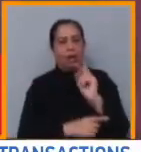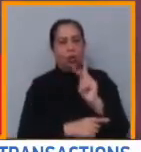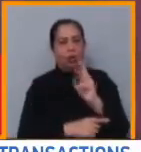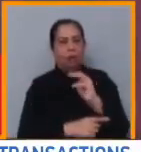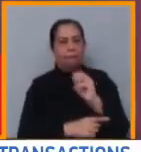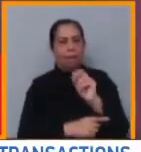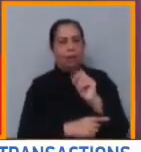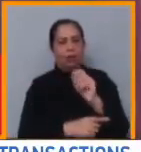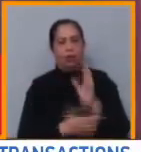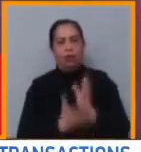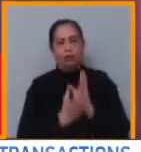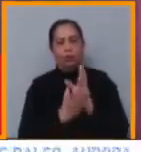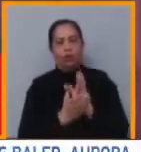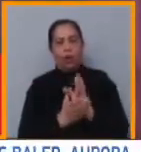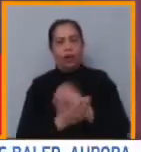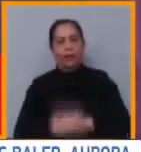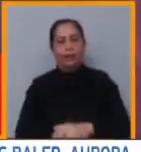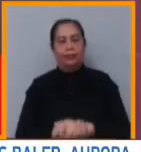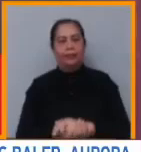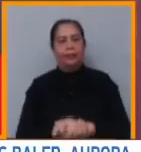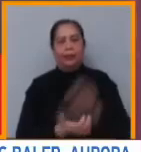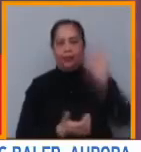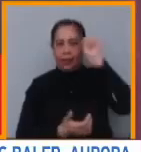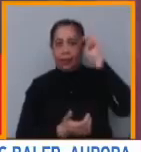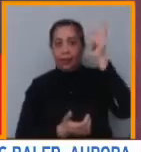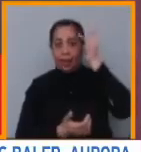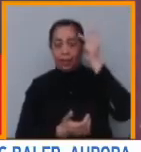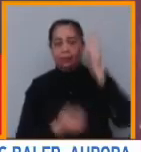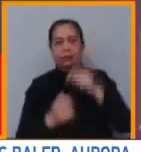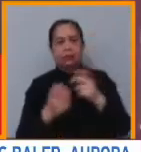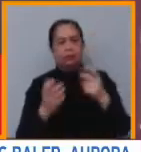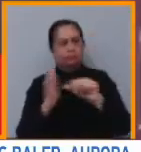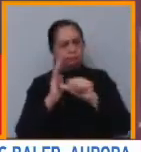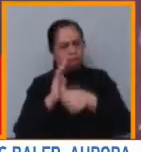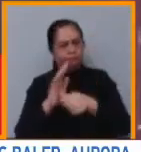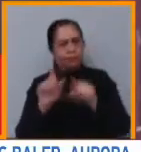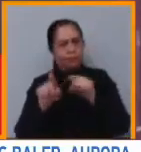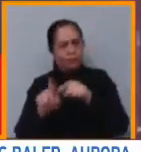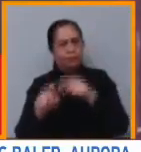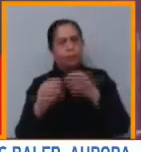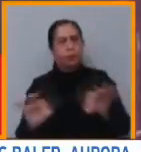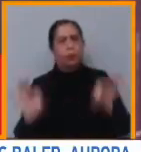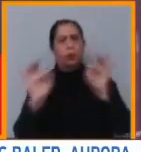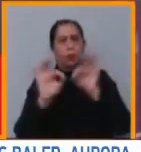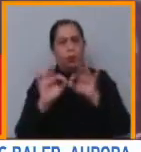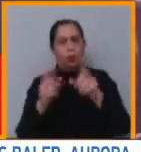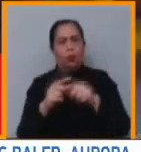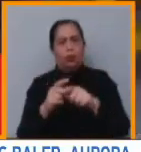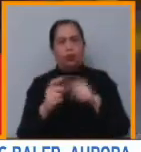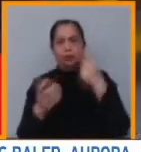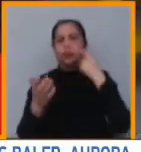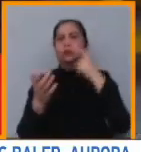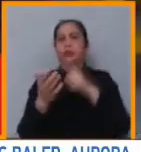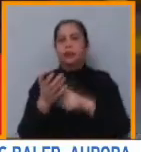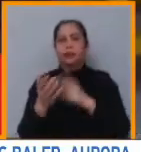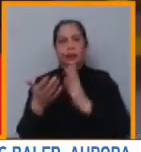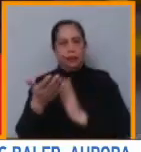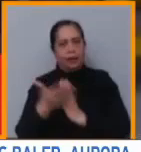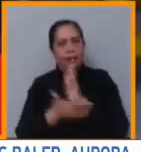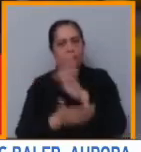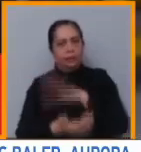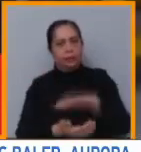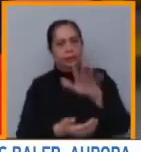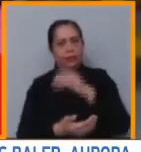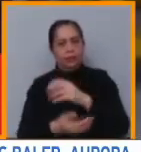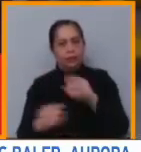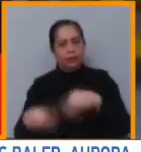Aklan. Higit sa turismo, binigyan din ni Robredo ang kahalagahan sa pagkilala sa karapatan at pagbibigay